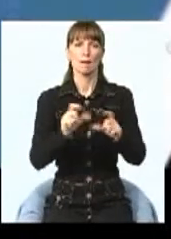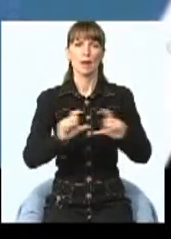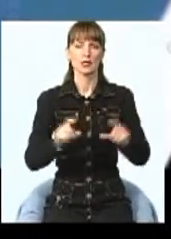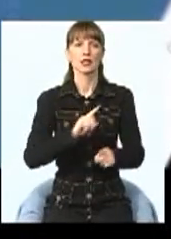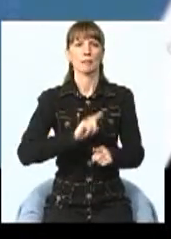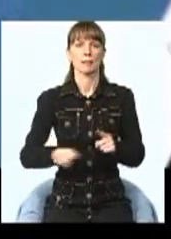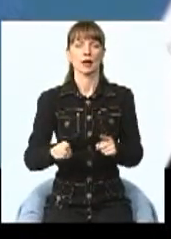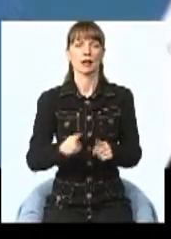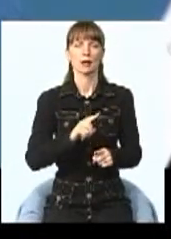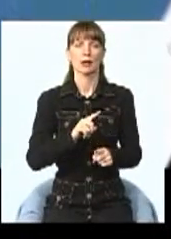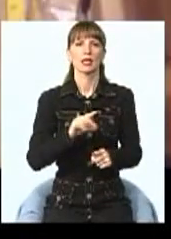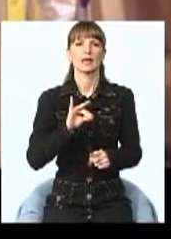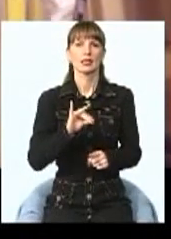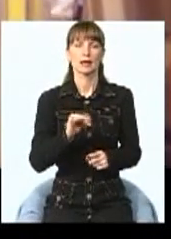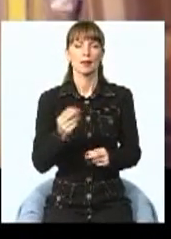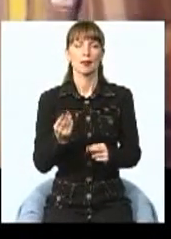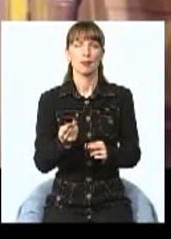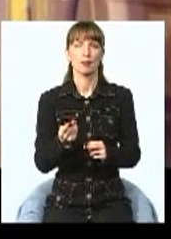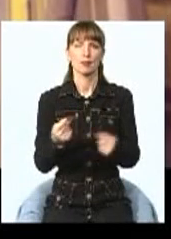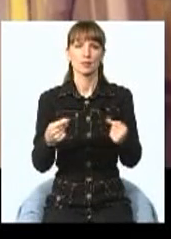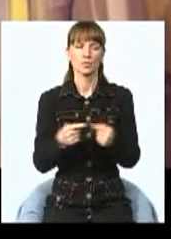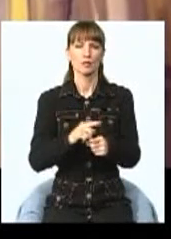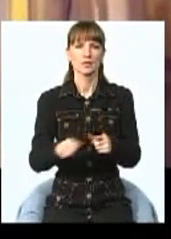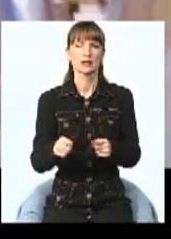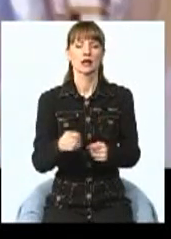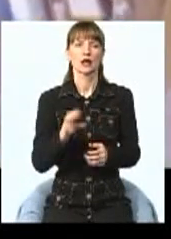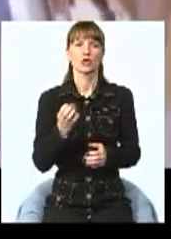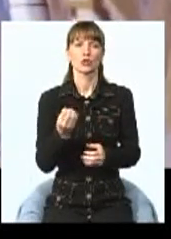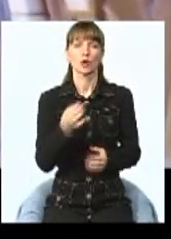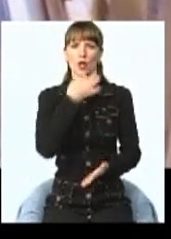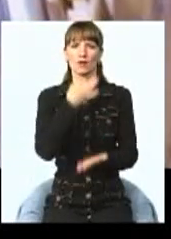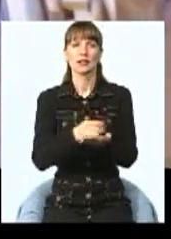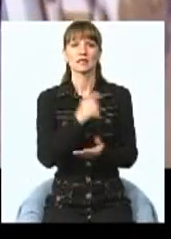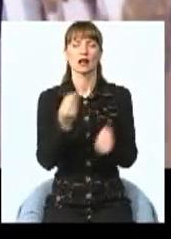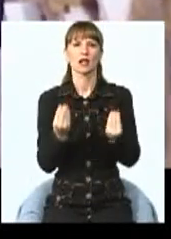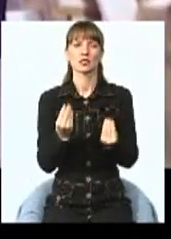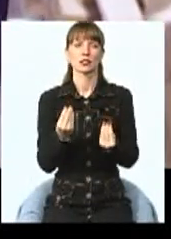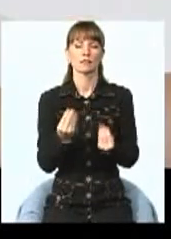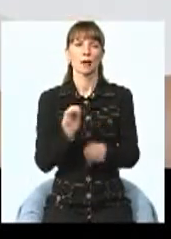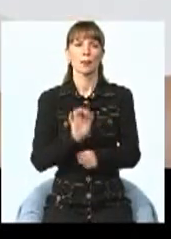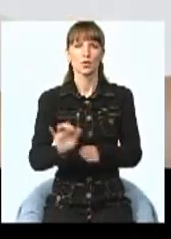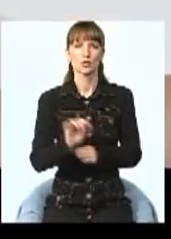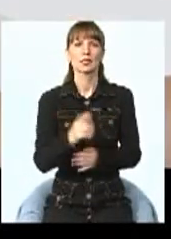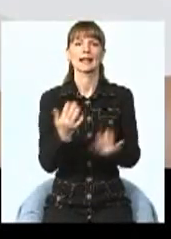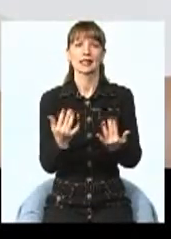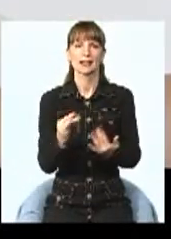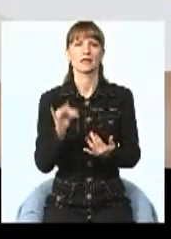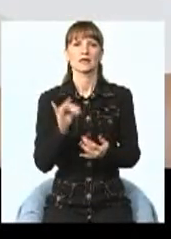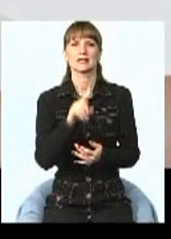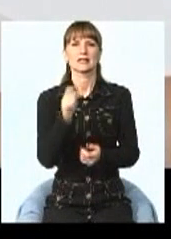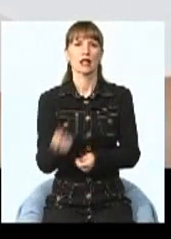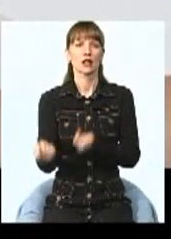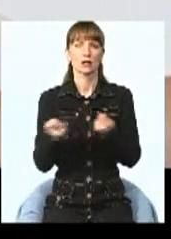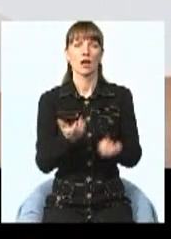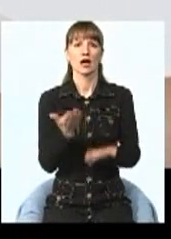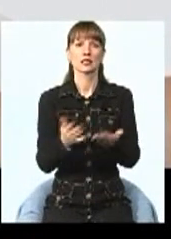максимально оперативно та без збитків. Ще логіст відповідає за якість продукції, її кількість та доставку. Адже якщо продати зіпсований